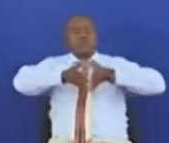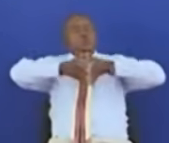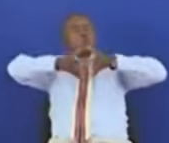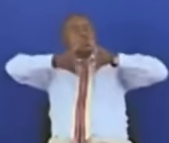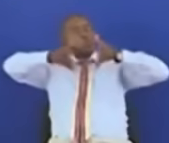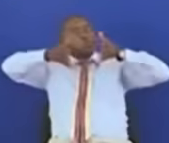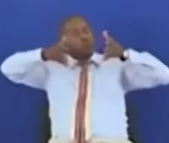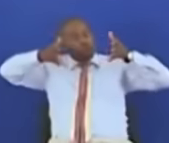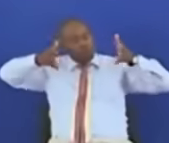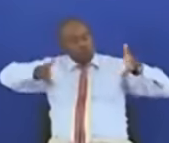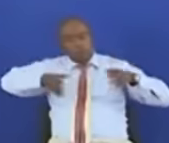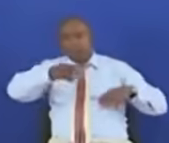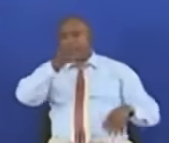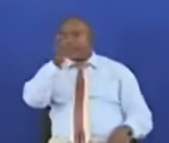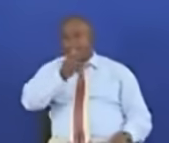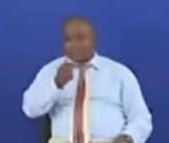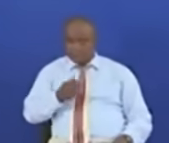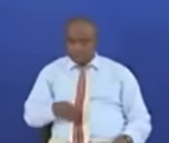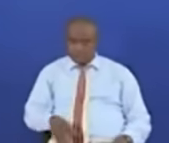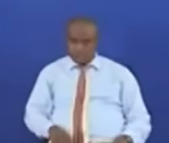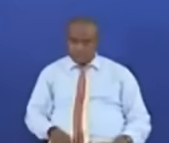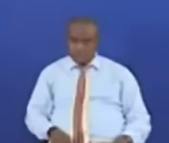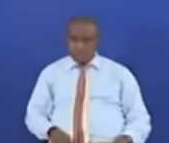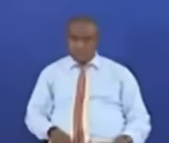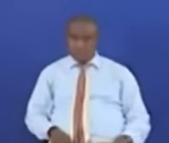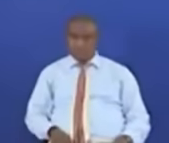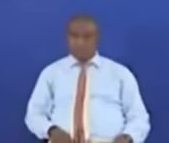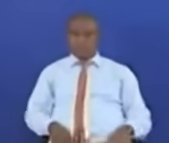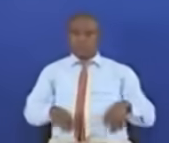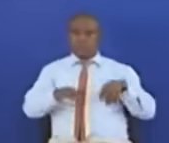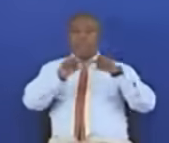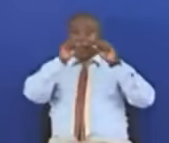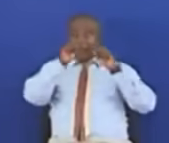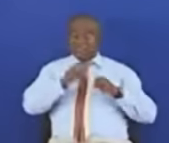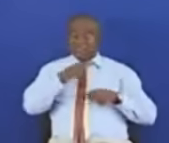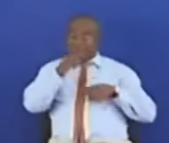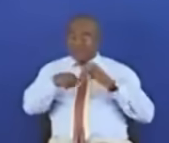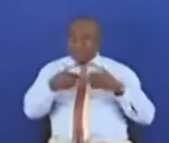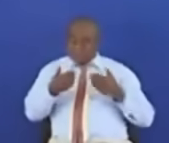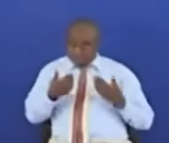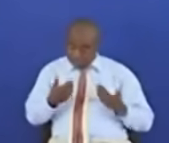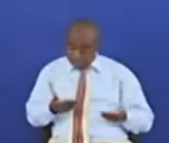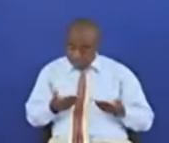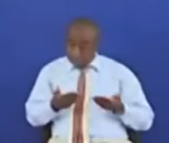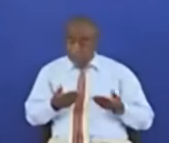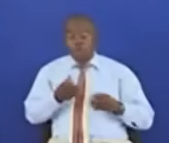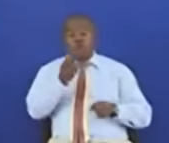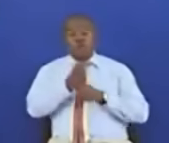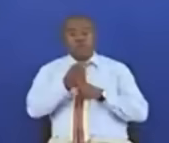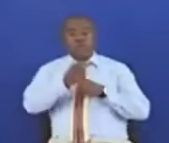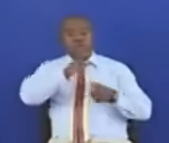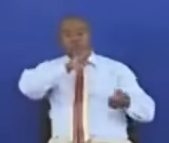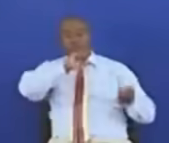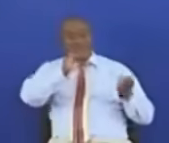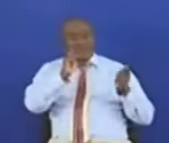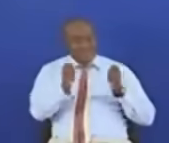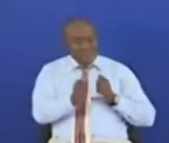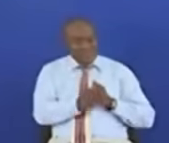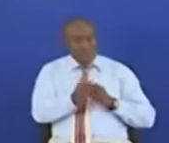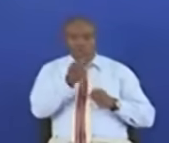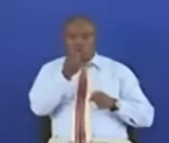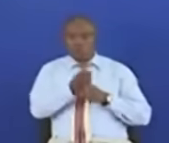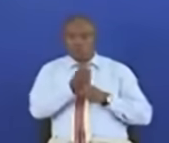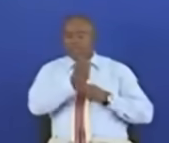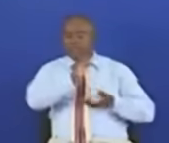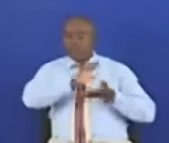taifa hili. Na ni lazima tuendelee kustahimiliana ili tuweze kuleta mabadiliko, ili tuweze kuleta maridhiano,